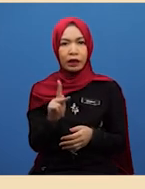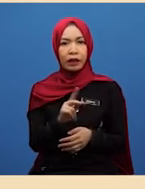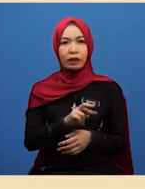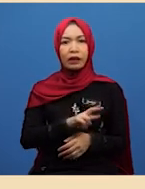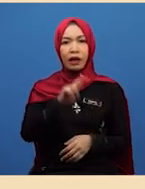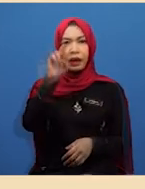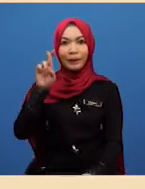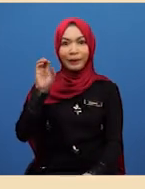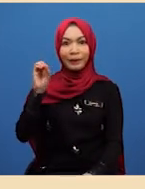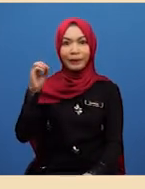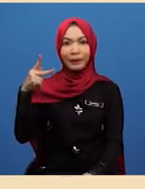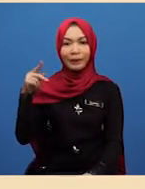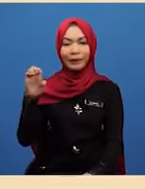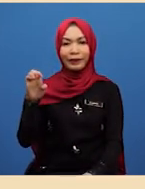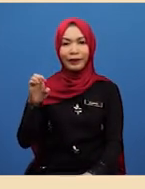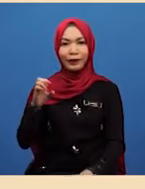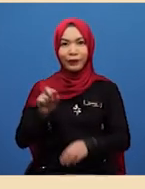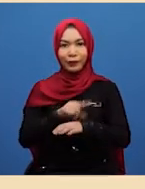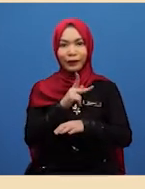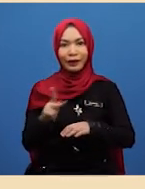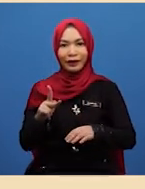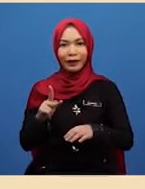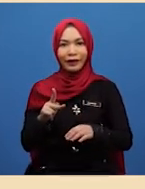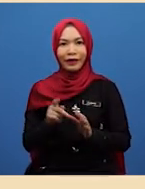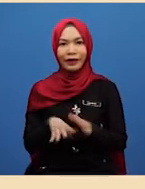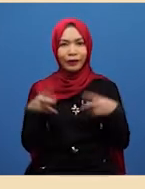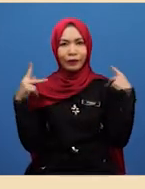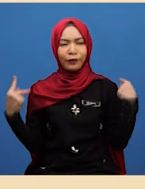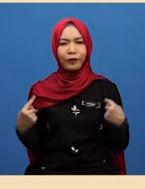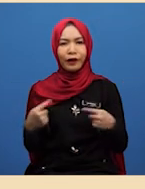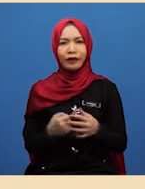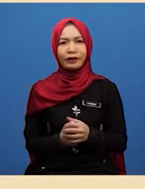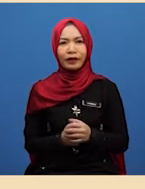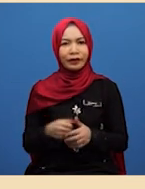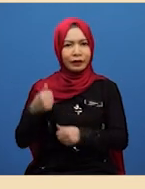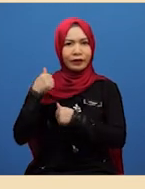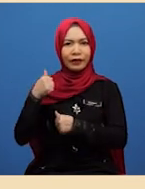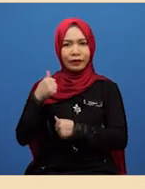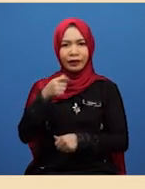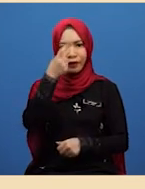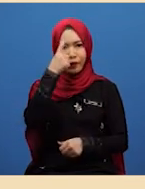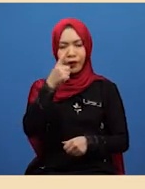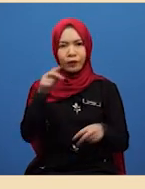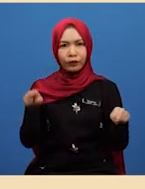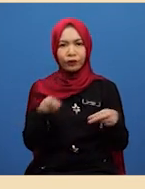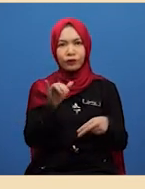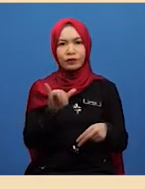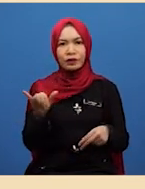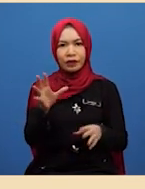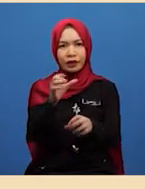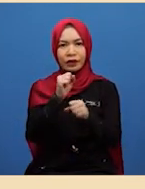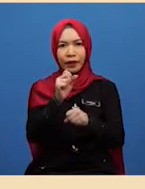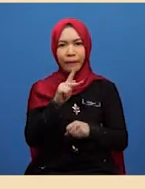James Brooke turut menggunakan kekuatan ketenteraan dalam usahanya untuk mendapatkan kuasa di